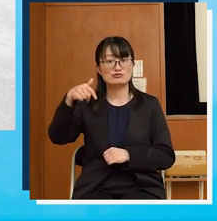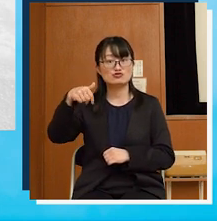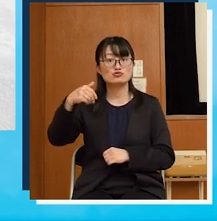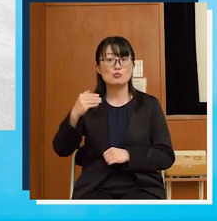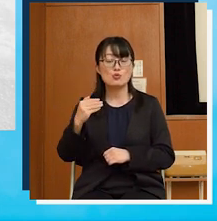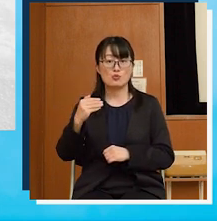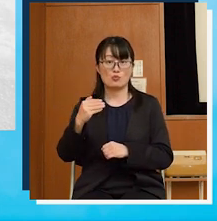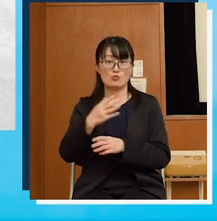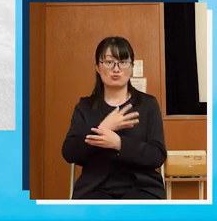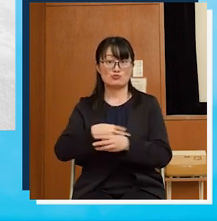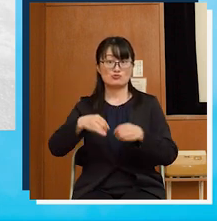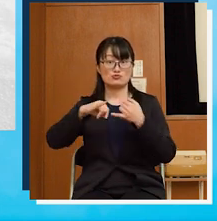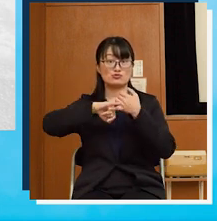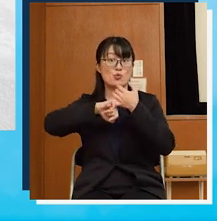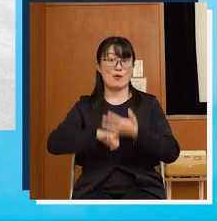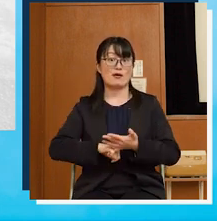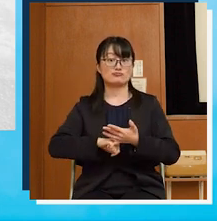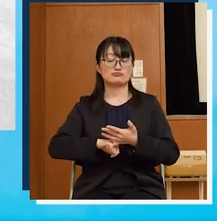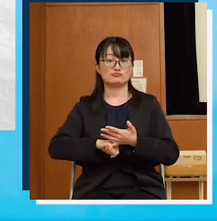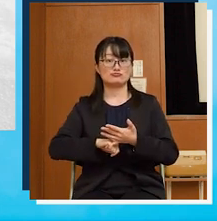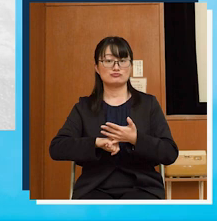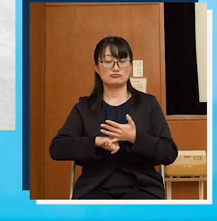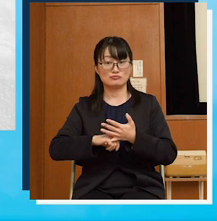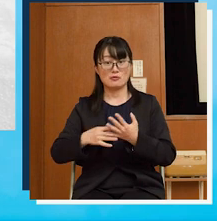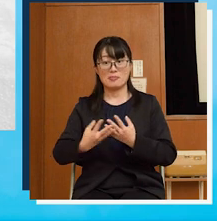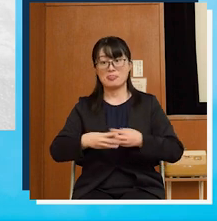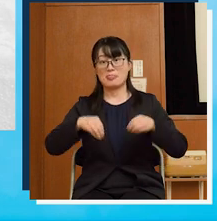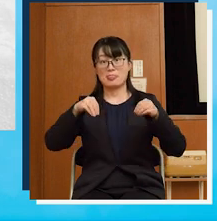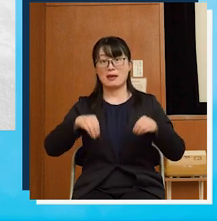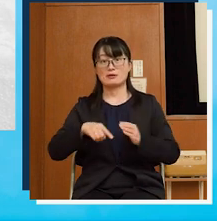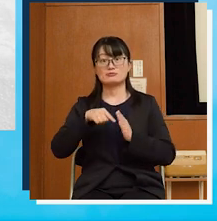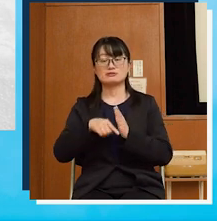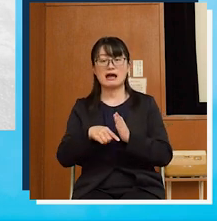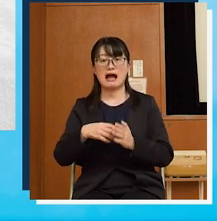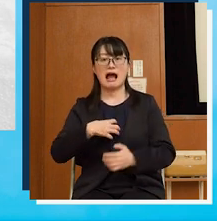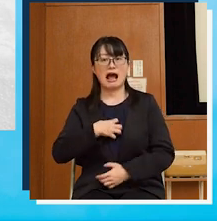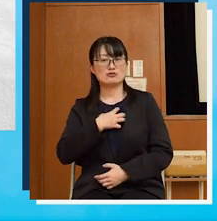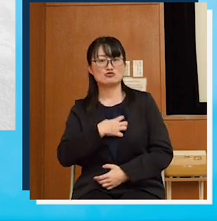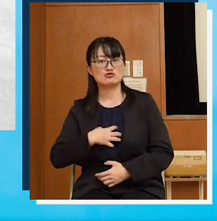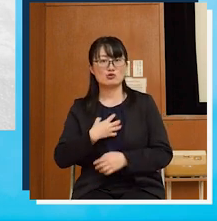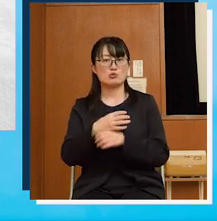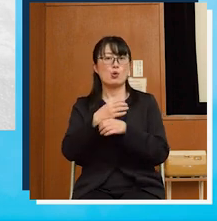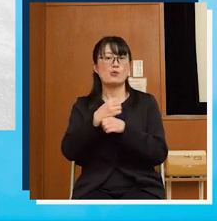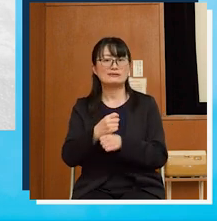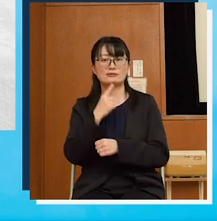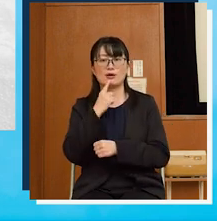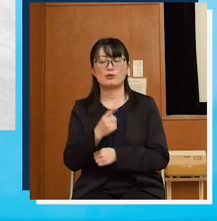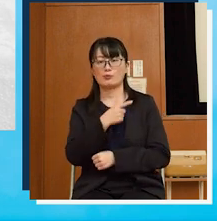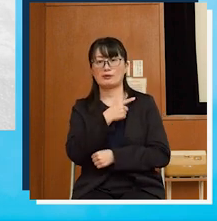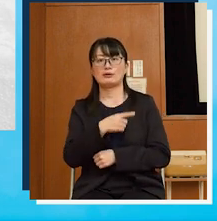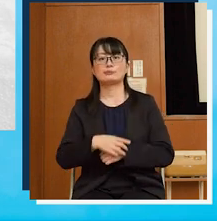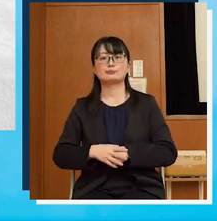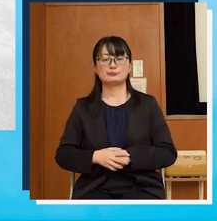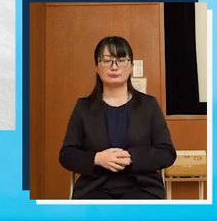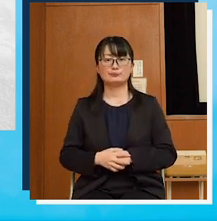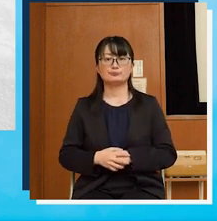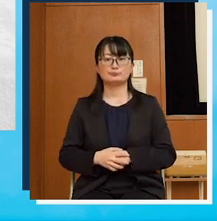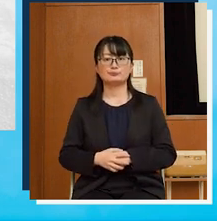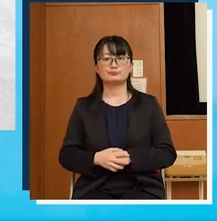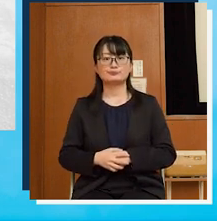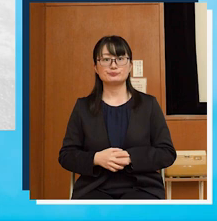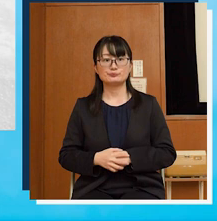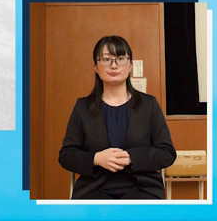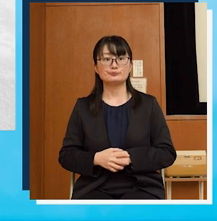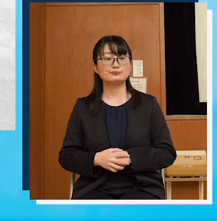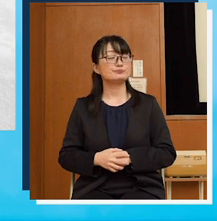屈辱の日という風に呼んでわけですえちょっと前の首相はこの4月2日を日本の試験を回復した人で万歳という